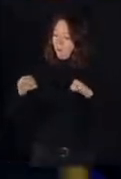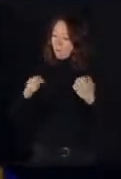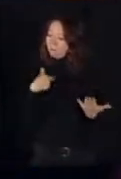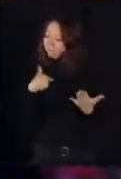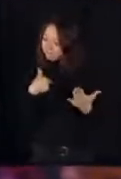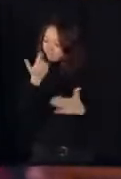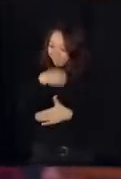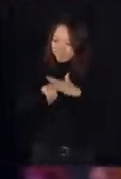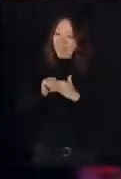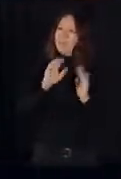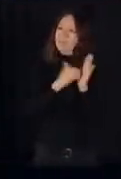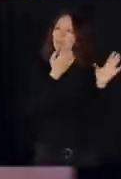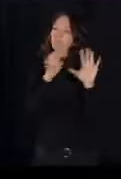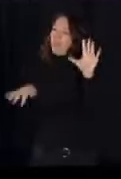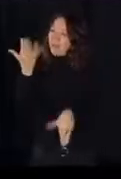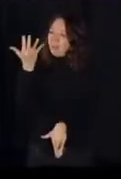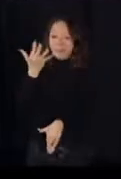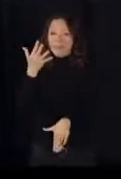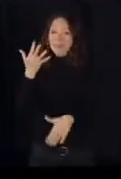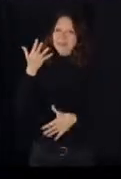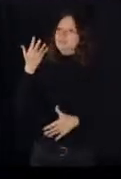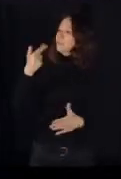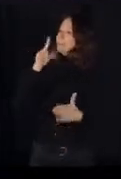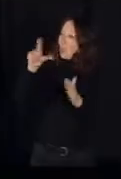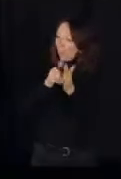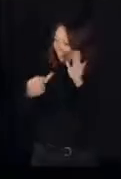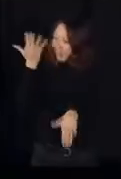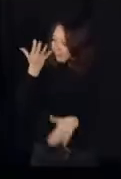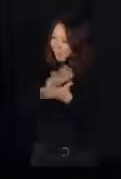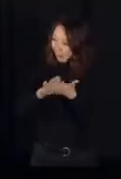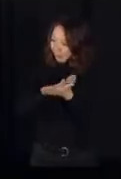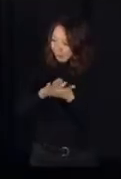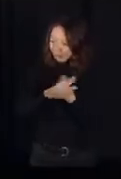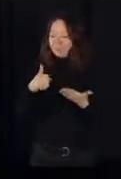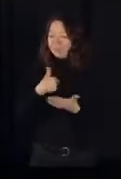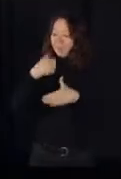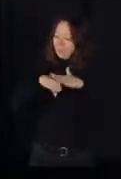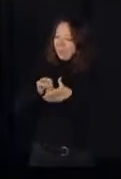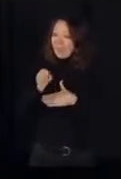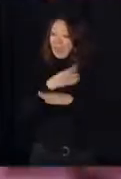l'ampleur grâce à vous. Et grâce à vous. Merci.